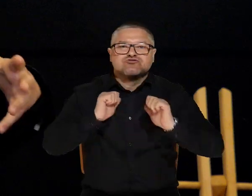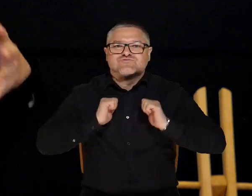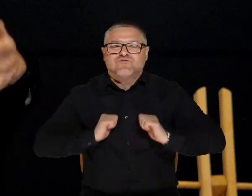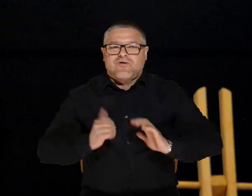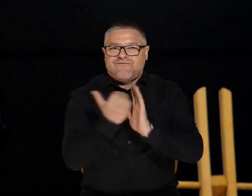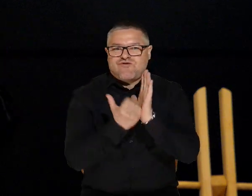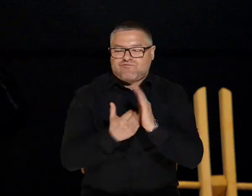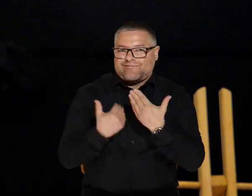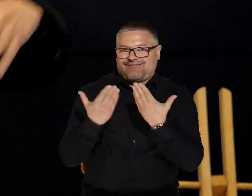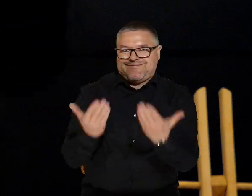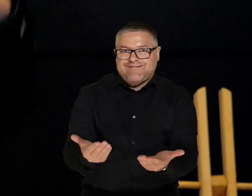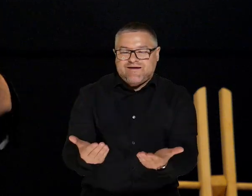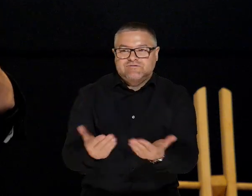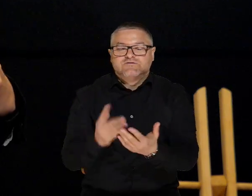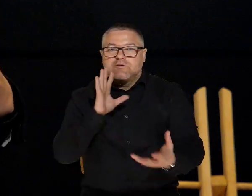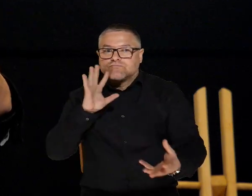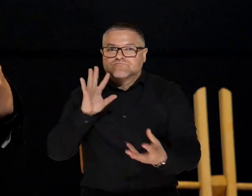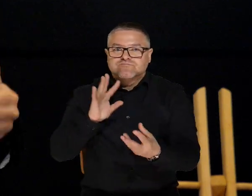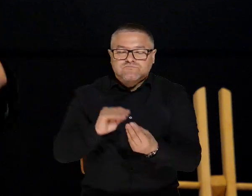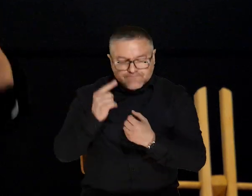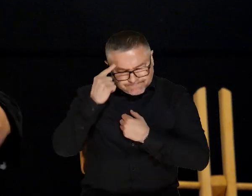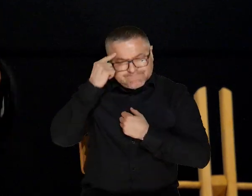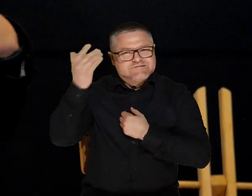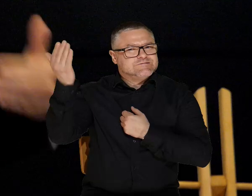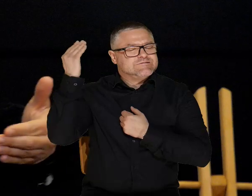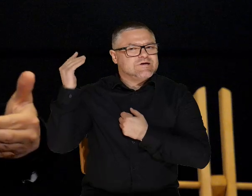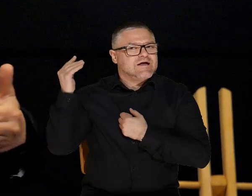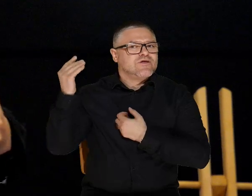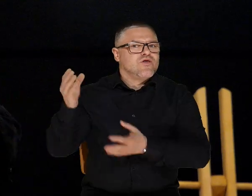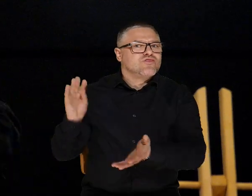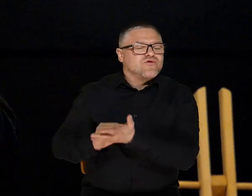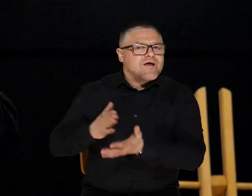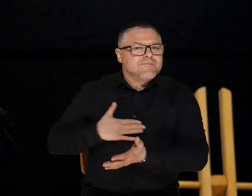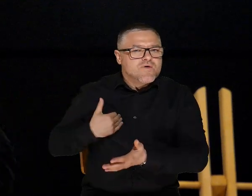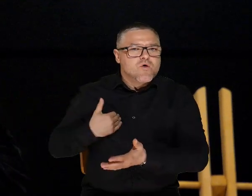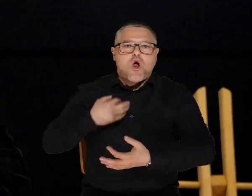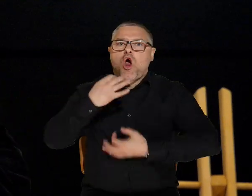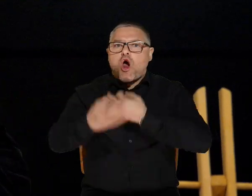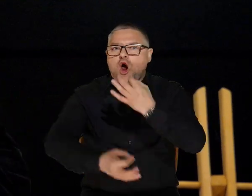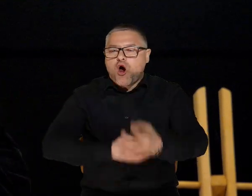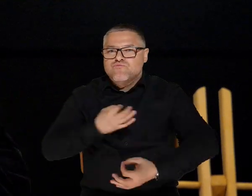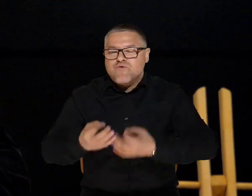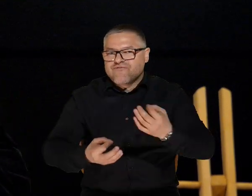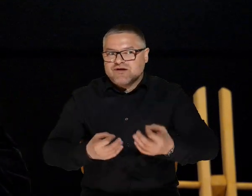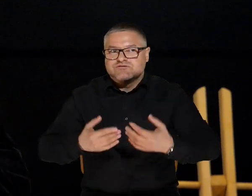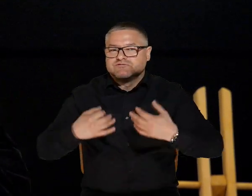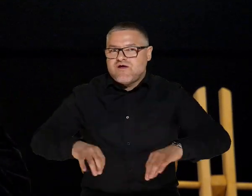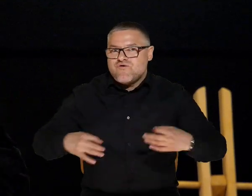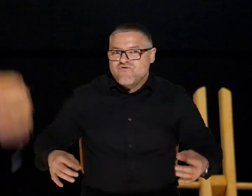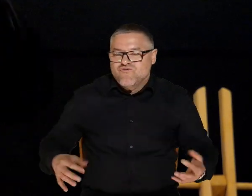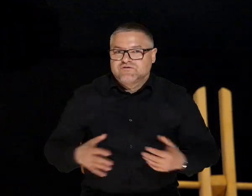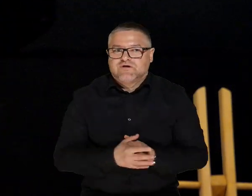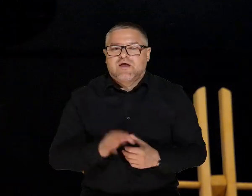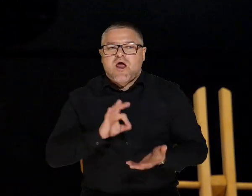spokojnych warunków do tego, żeby powrócić do tych doświadczeń i je móc opowiedzieć. I pewnie tak właśnie było z tą